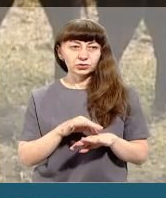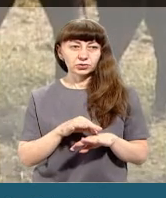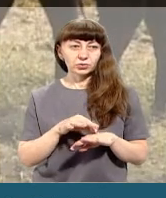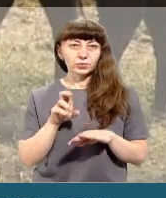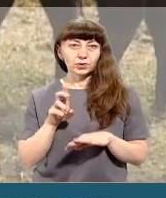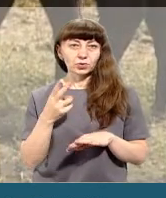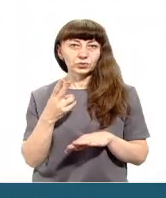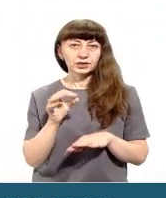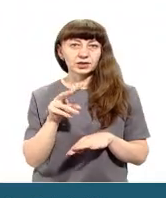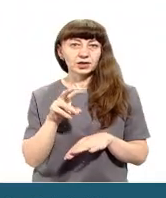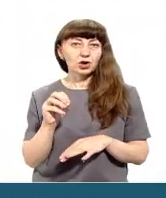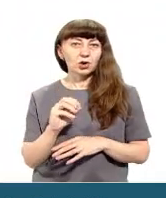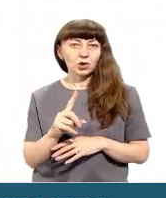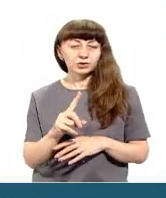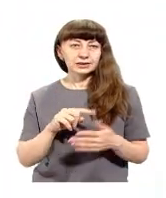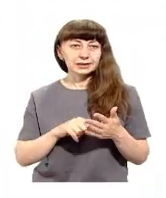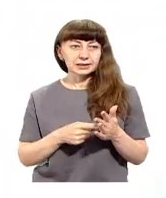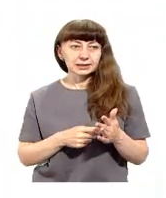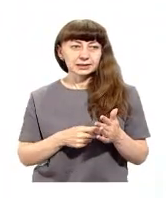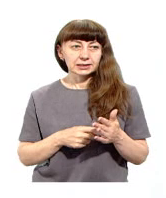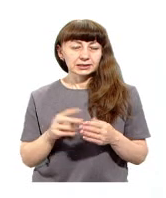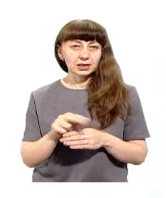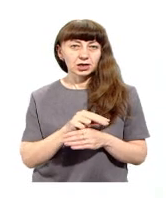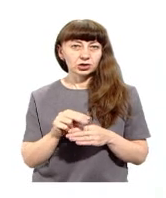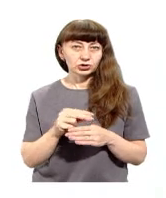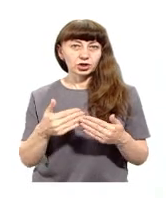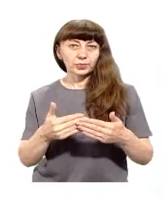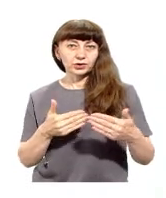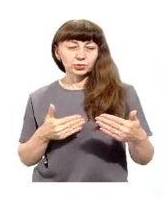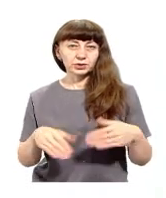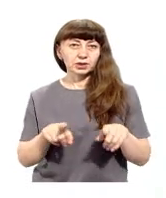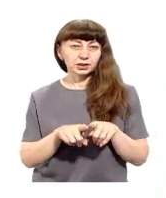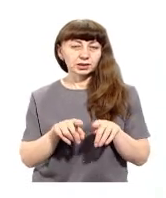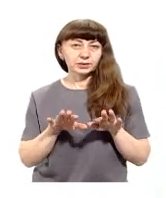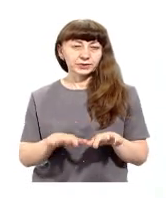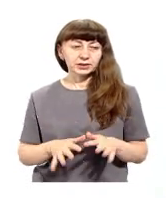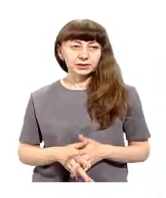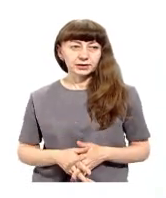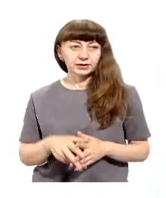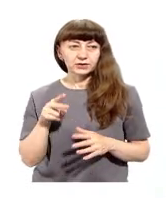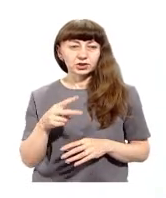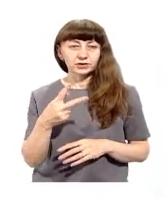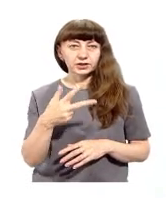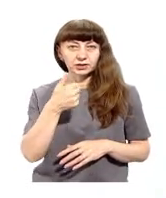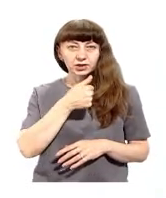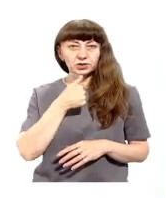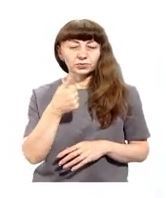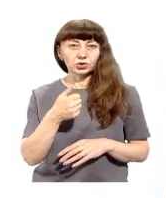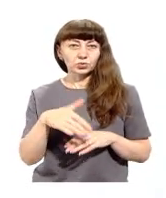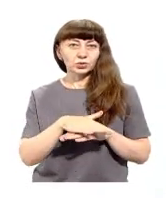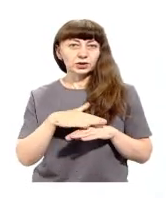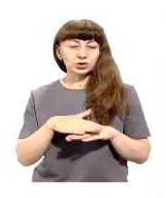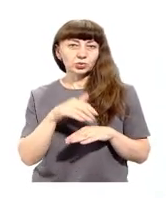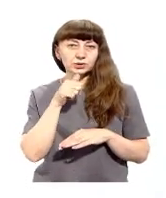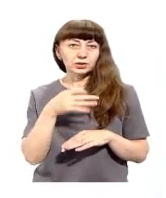заболеванием, как бруцеллез. С целью искоренения возбудителей бруцеллеза непосредственно в очагах инфекции в 2023 году на